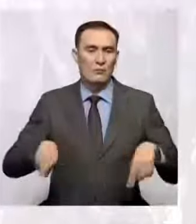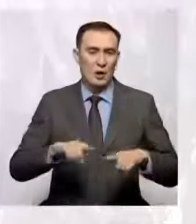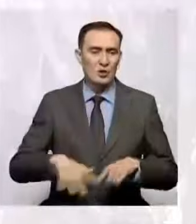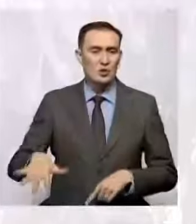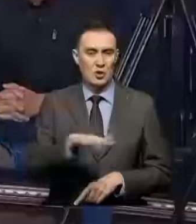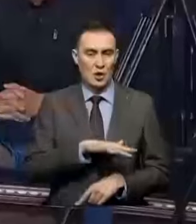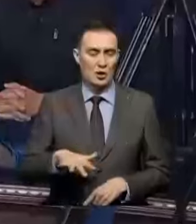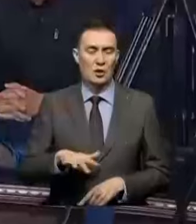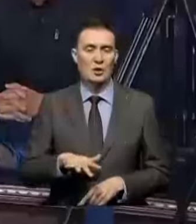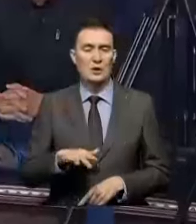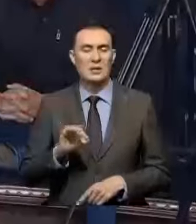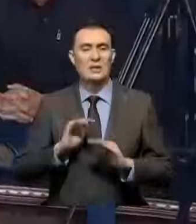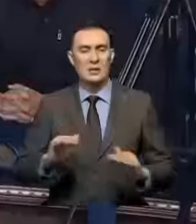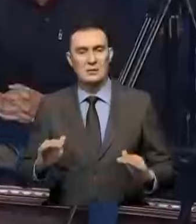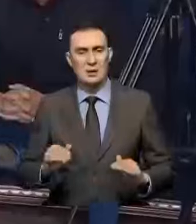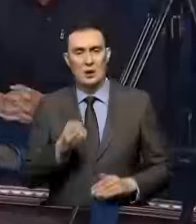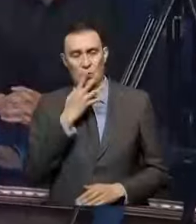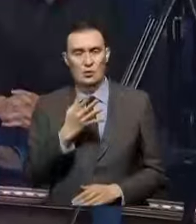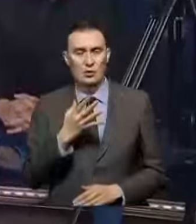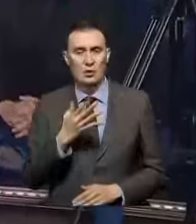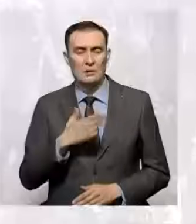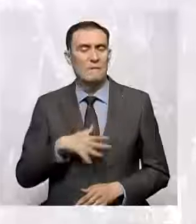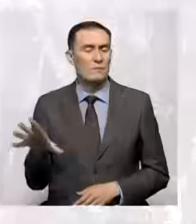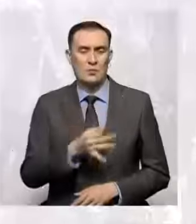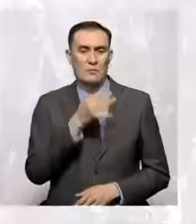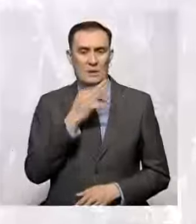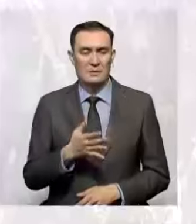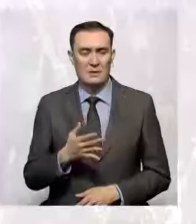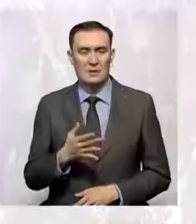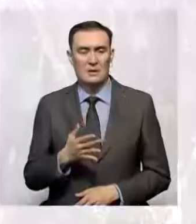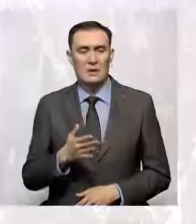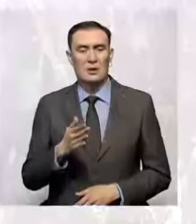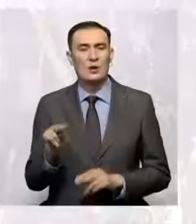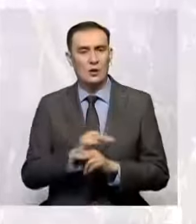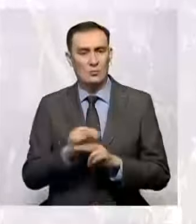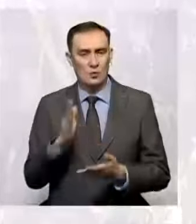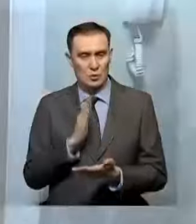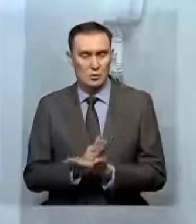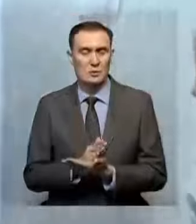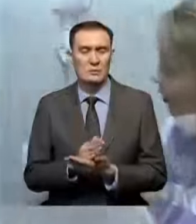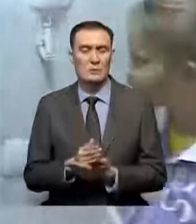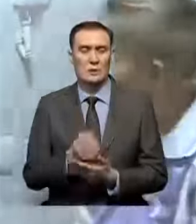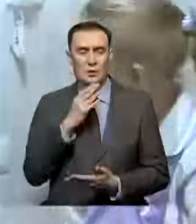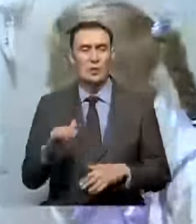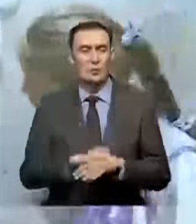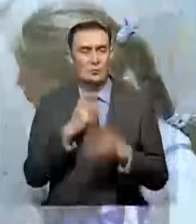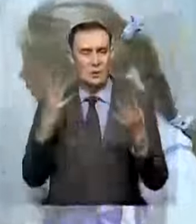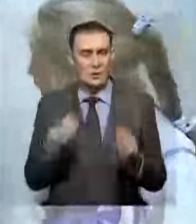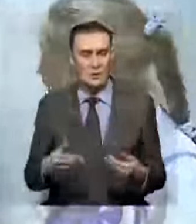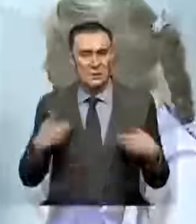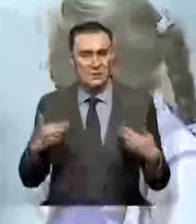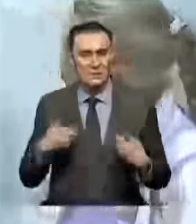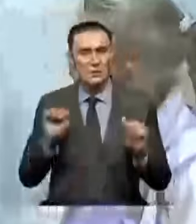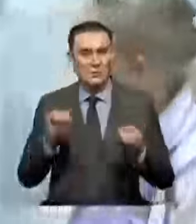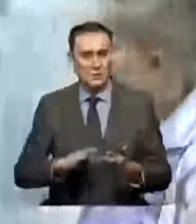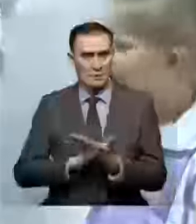площадка там такая детская, мощная. В общем, мне все здесь понравилось. И здесь ремонт хорошо произведен. Добрый день. Здравствуйте.